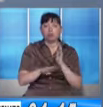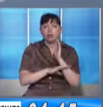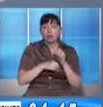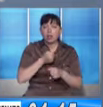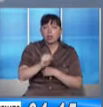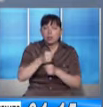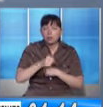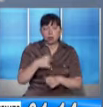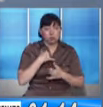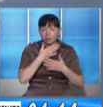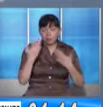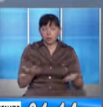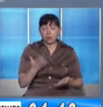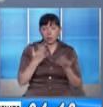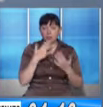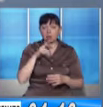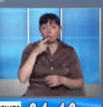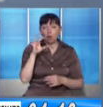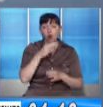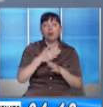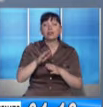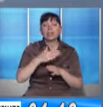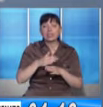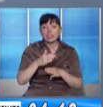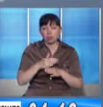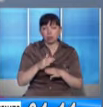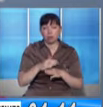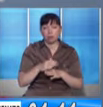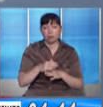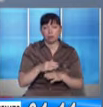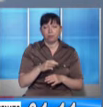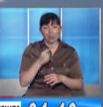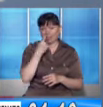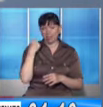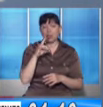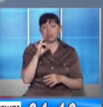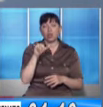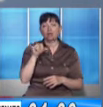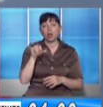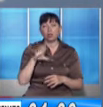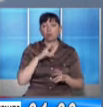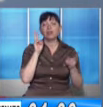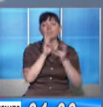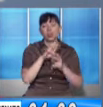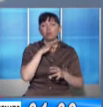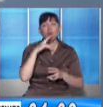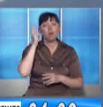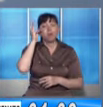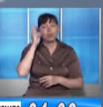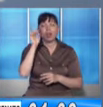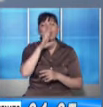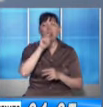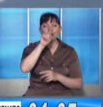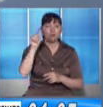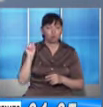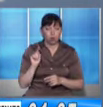departe. Și dacă e să vorbim despre credite, da, acum recent Renato Osati a avut o întrevedere cu mai mulți ambasadori a statelor europene